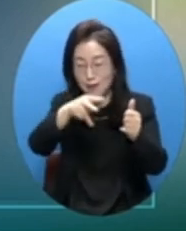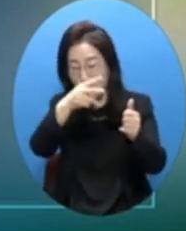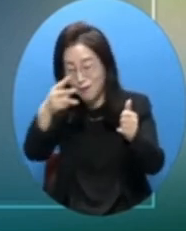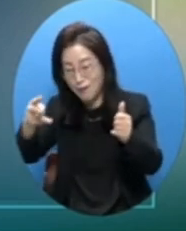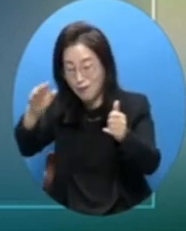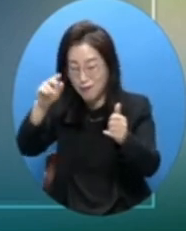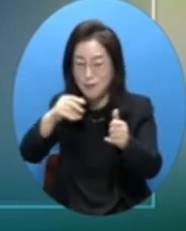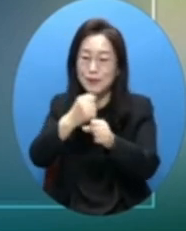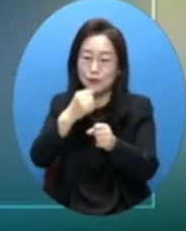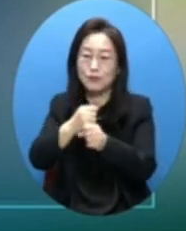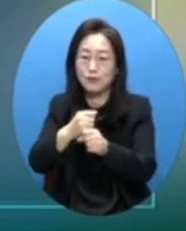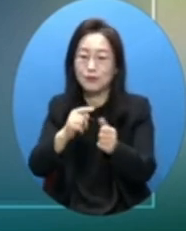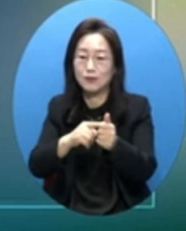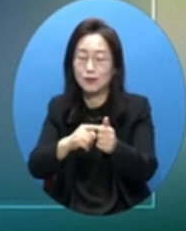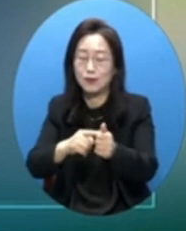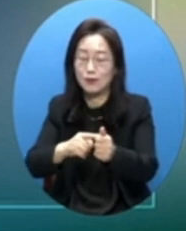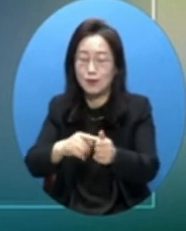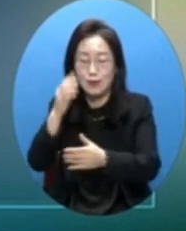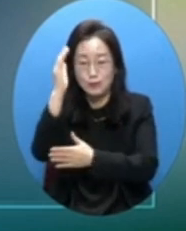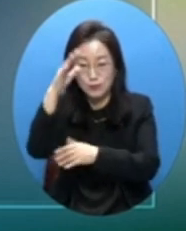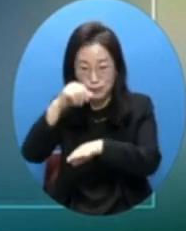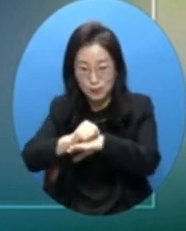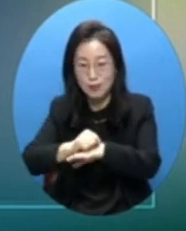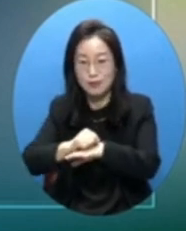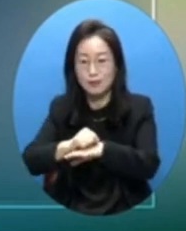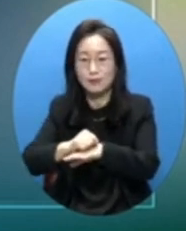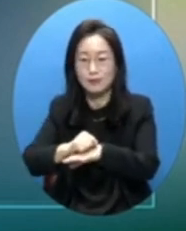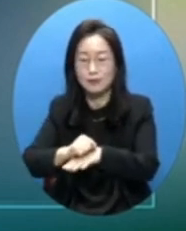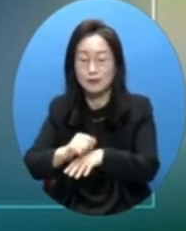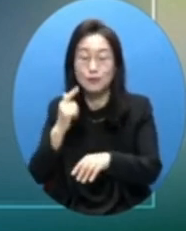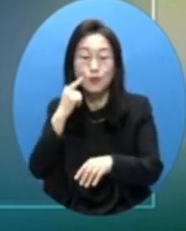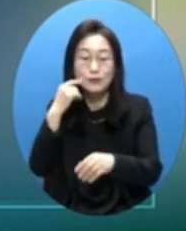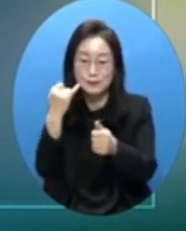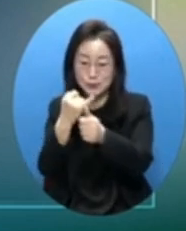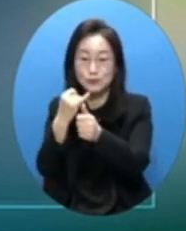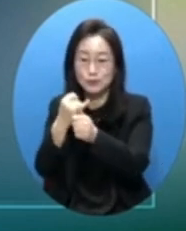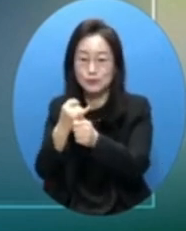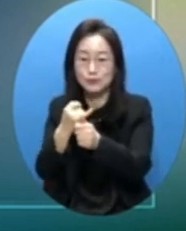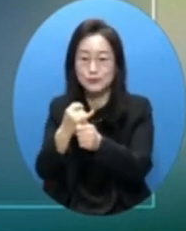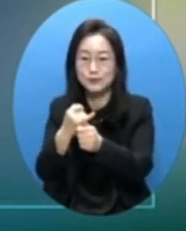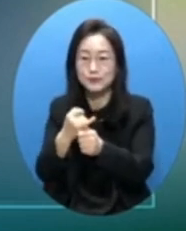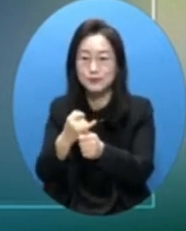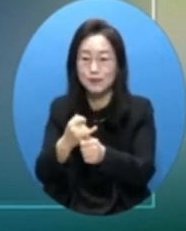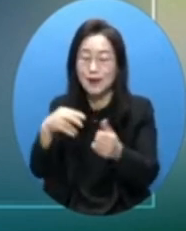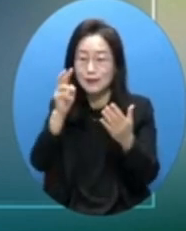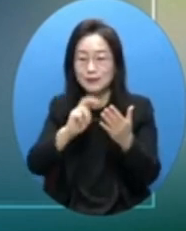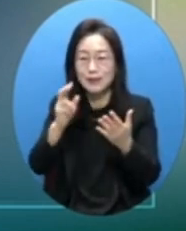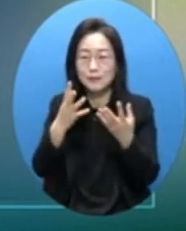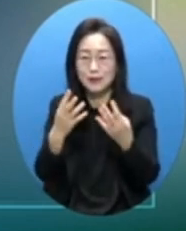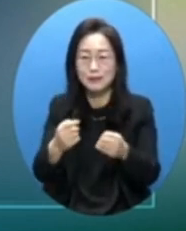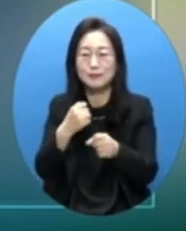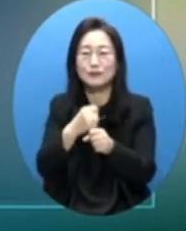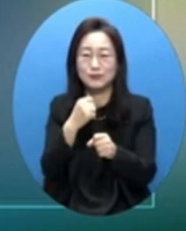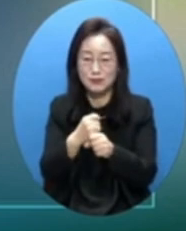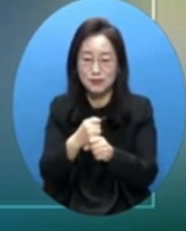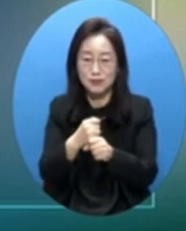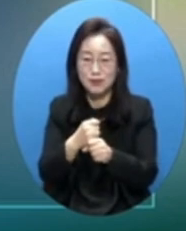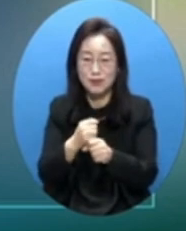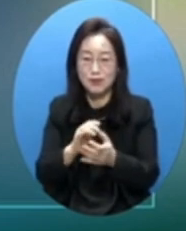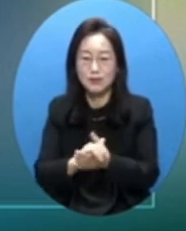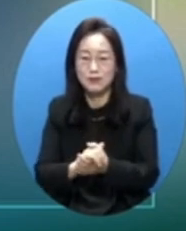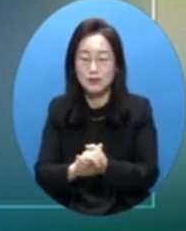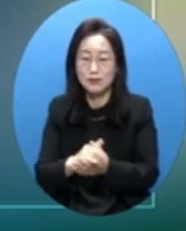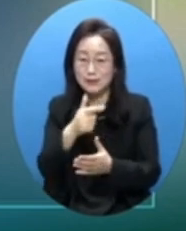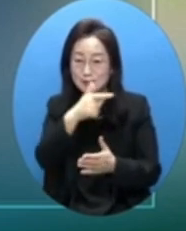그래서 부흥사시며 작곡을 하신 이 목사님과 사모님이 많은 찬양곡을 만들어서 크게